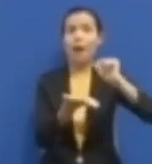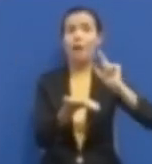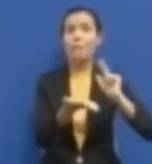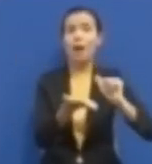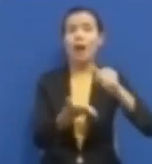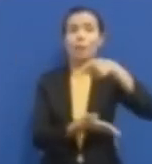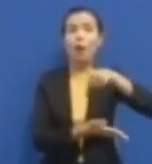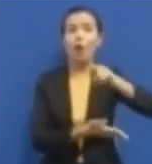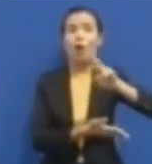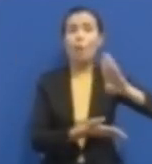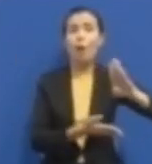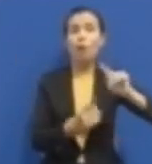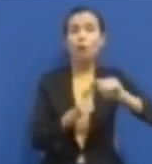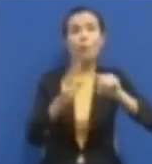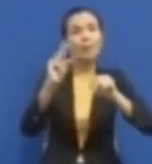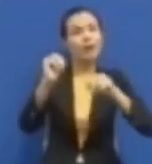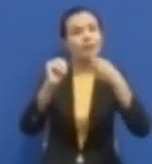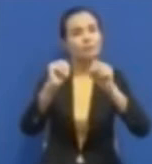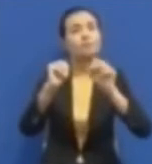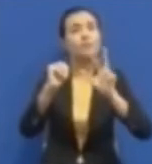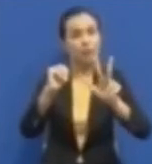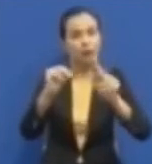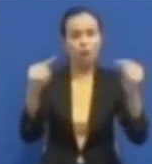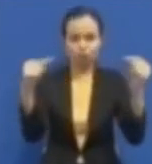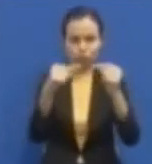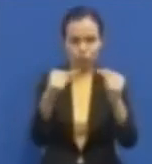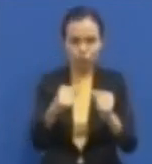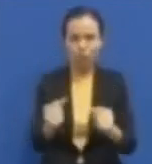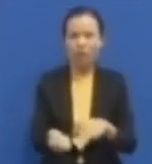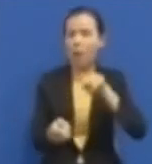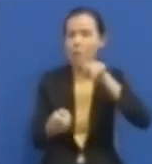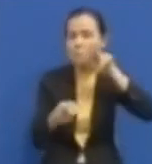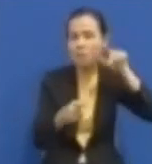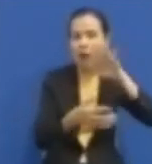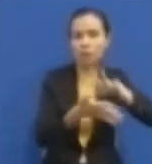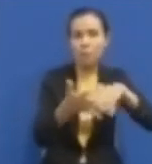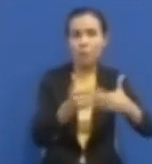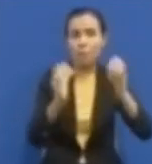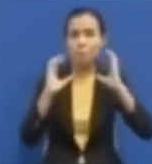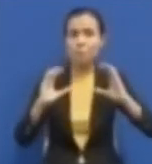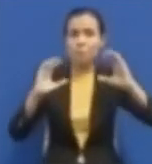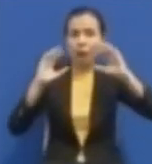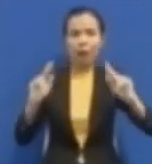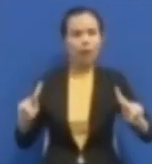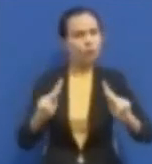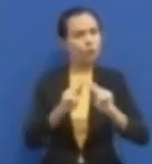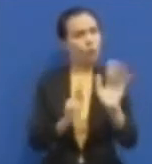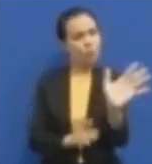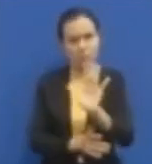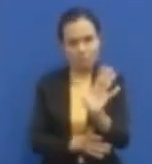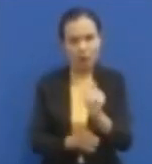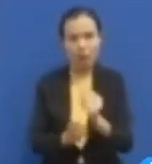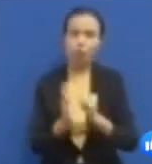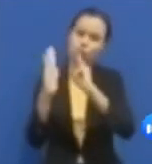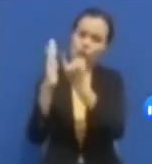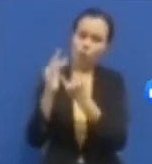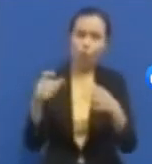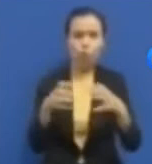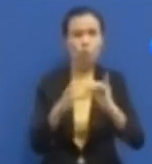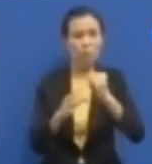ปฏิรูปประเทศมาตรา13แล้วก็ไม่ทับซ้อนกับแผนปฏิบัติราชการกระทรวงแผนพัฒนาจังหวัดและกลุ่มจังหวัด